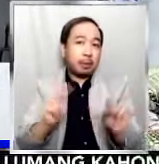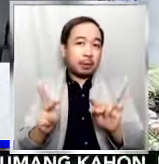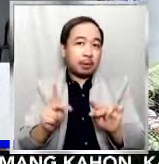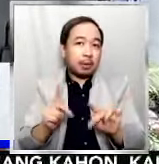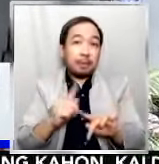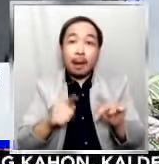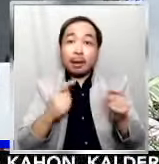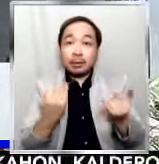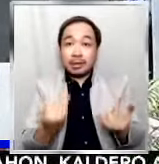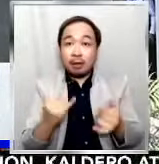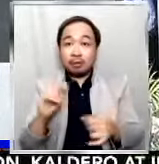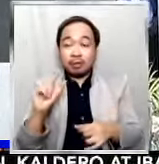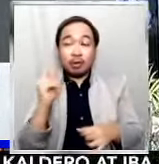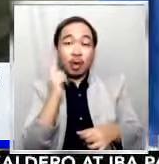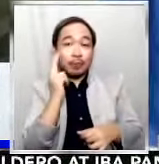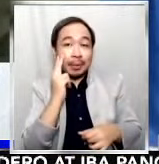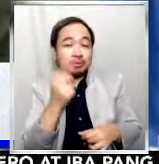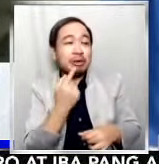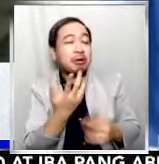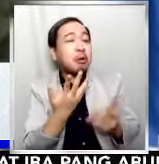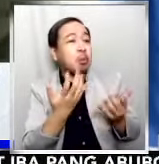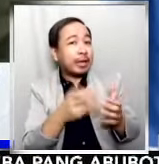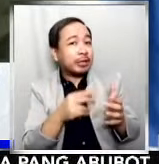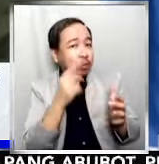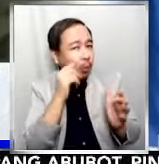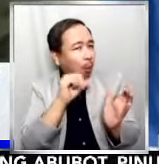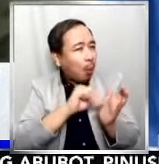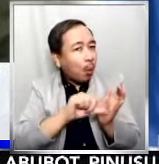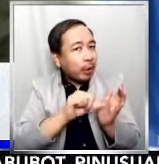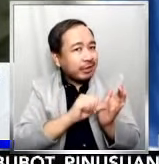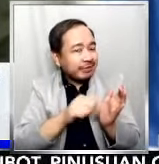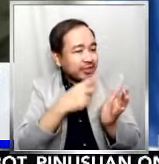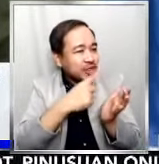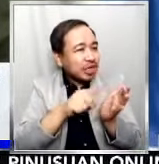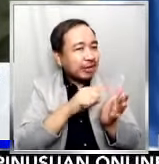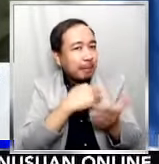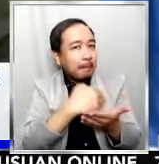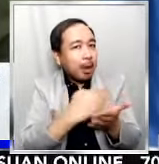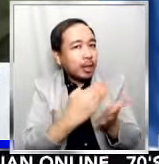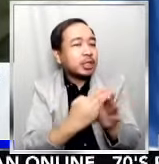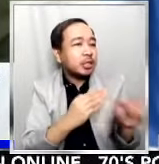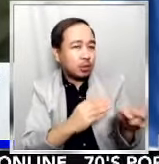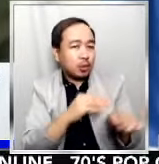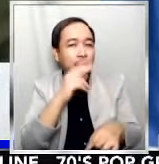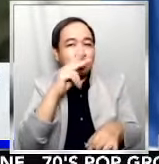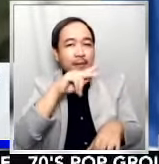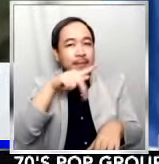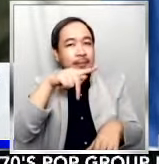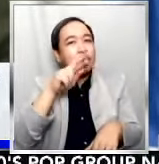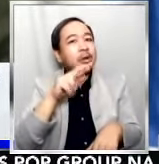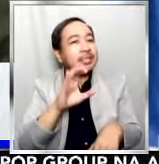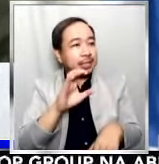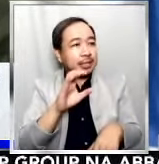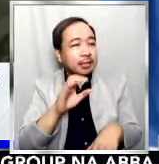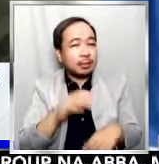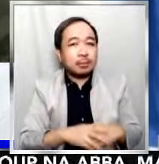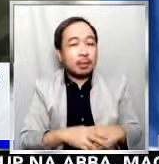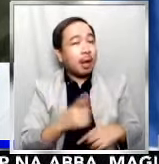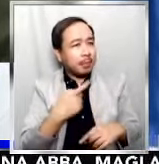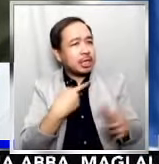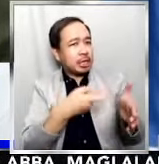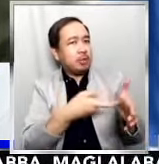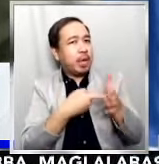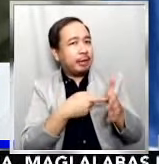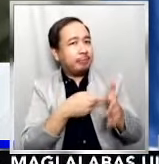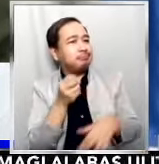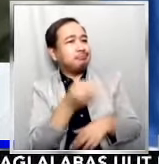government organization o GOCC. I will demand, the executive department will demand that we be furnished